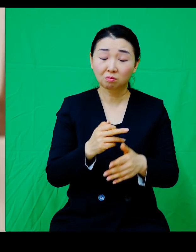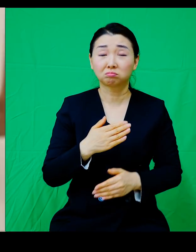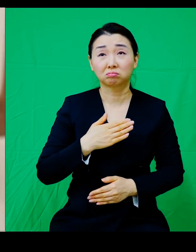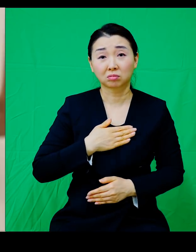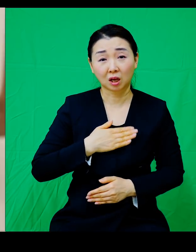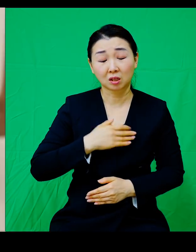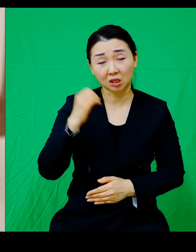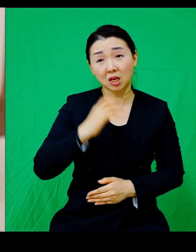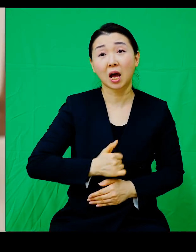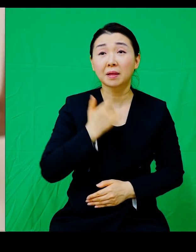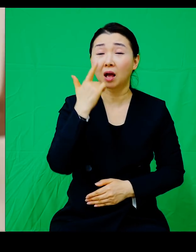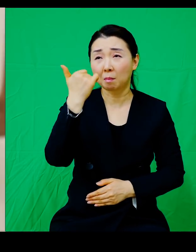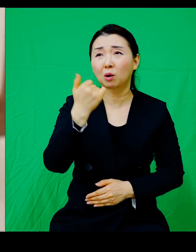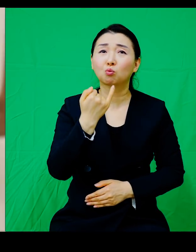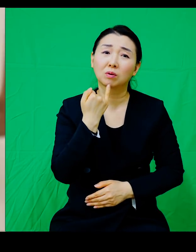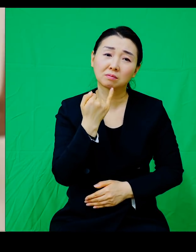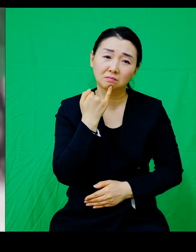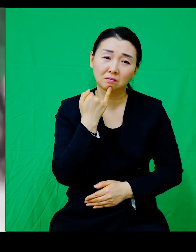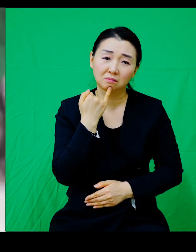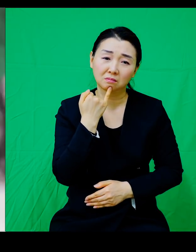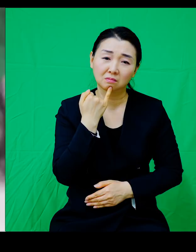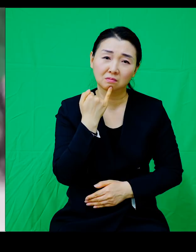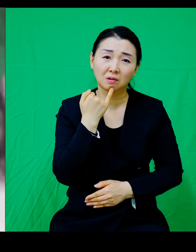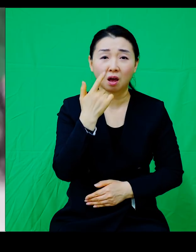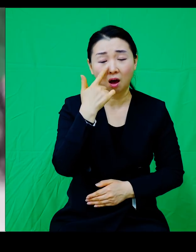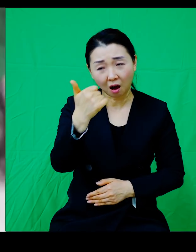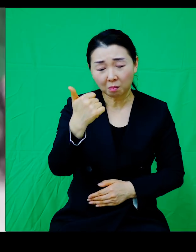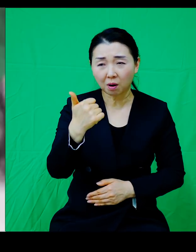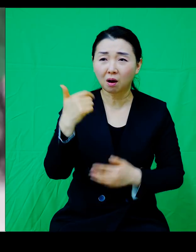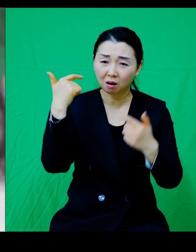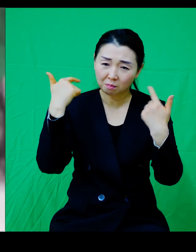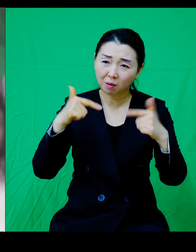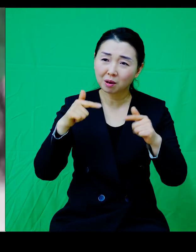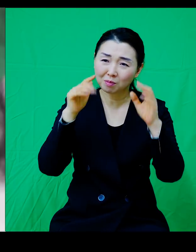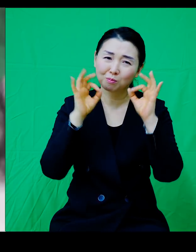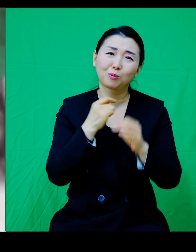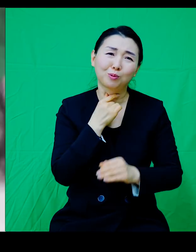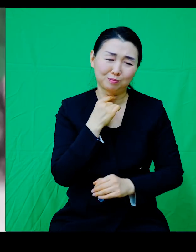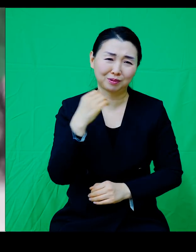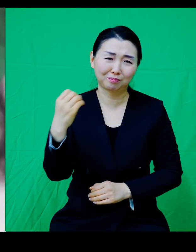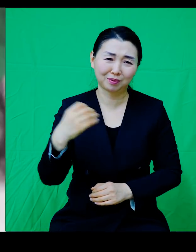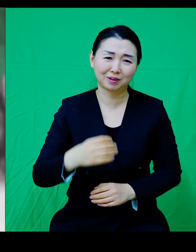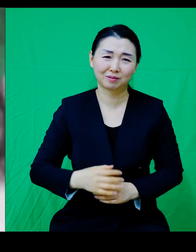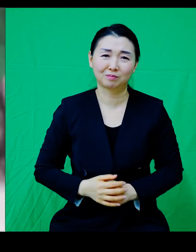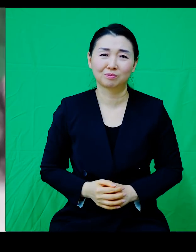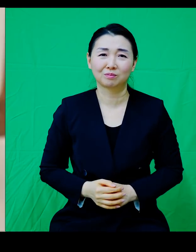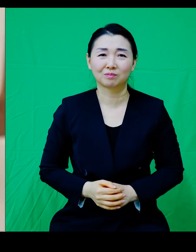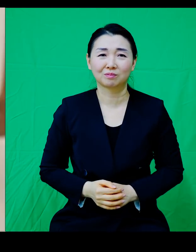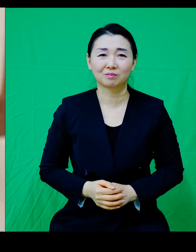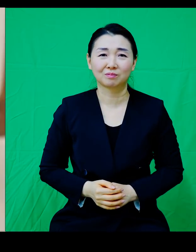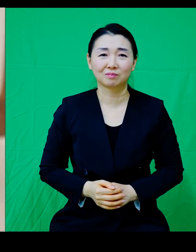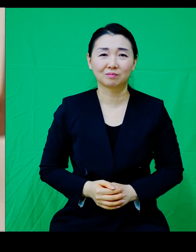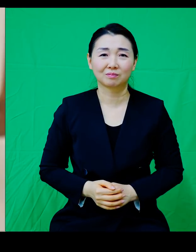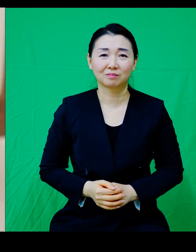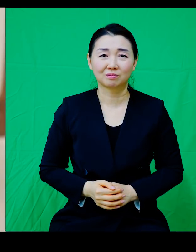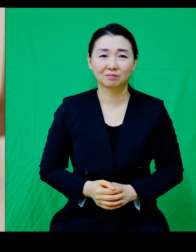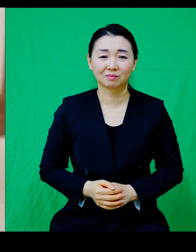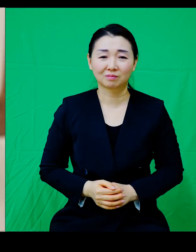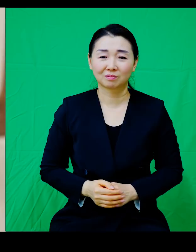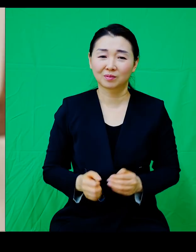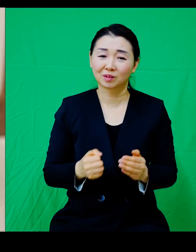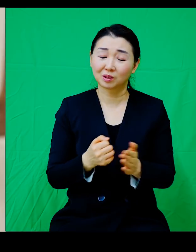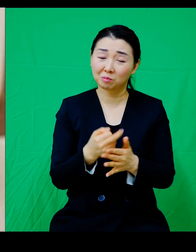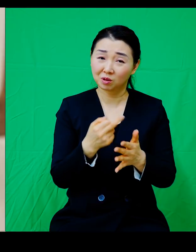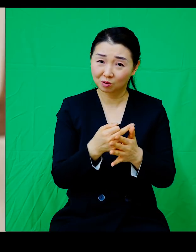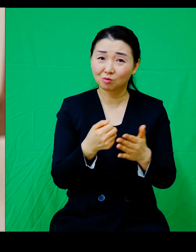진유가 나는 화내는 아빠라도 괜찮아. 아빠라도 화내는 아빠라도 매일 보고 싶다고 그런 얘기를